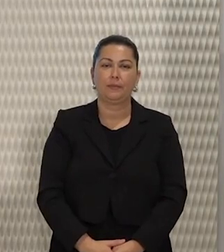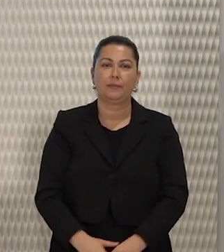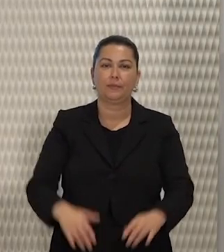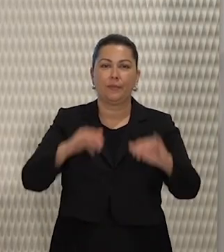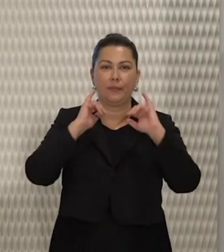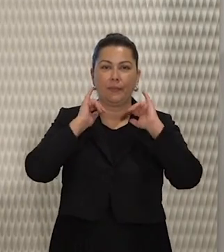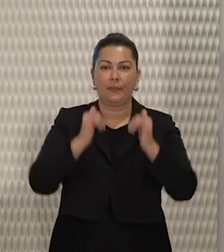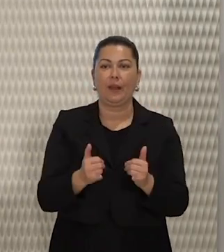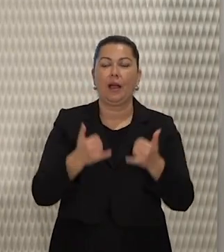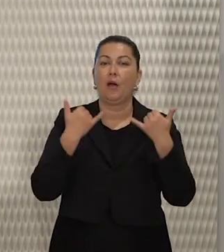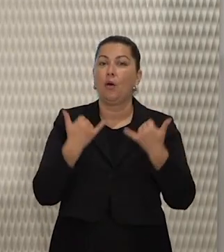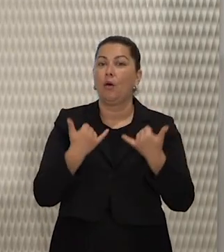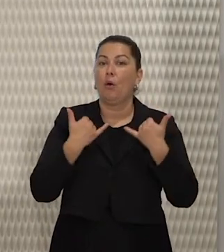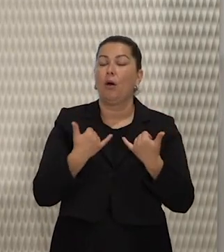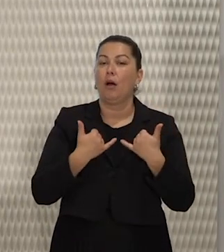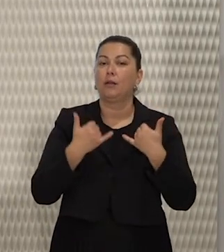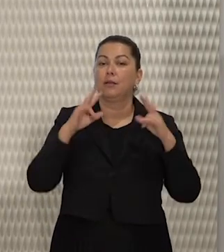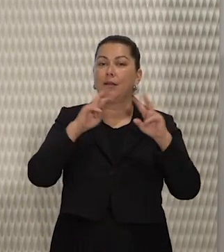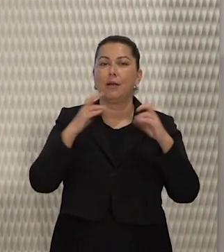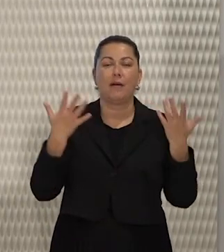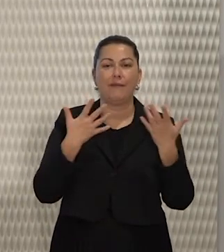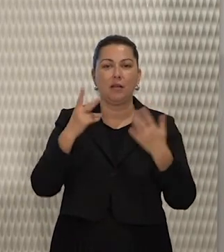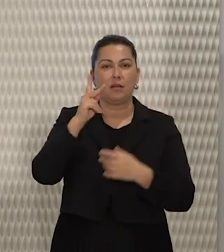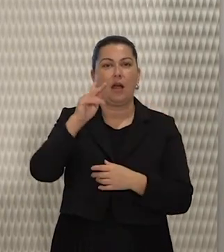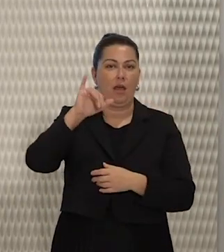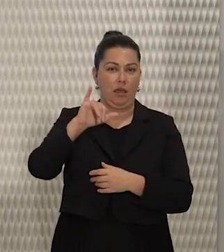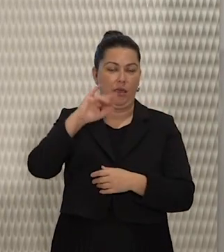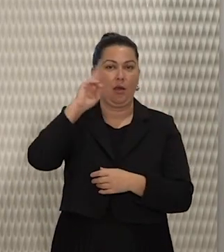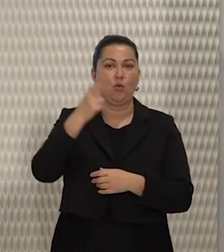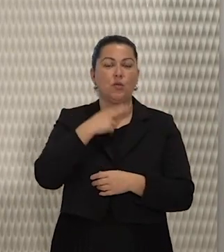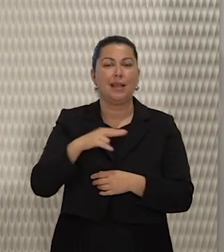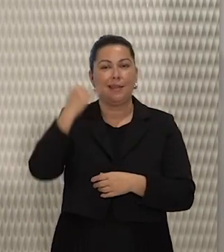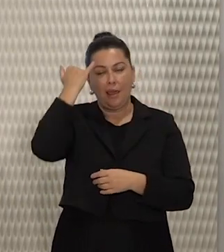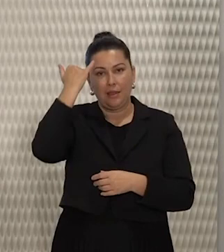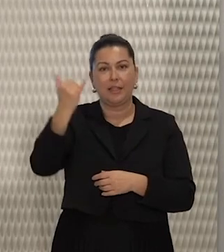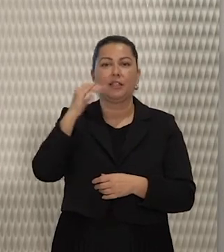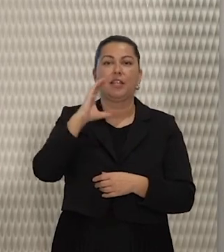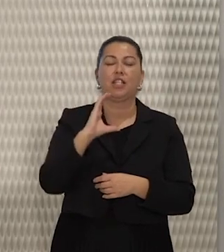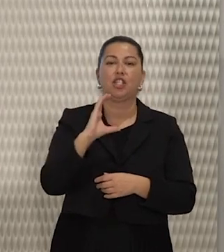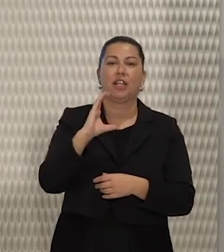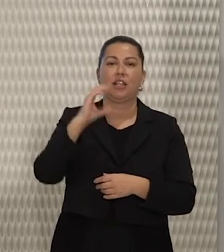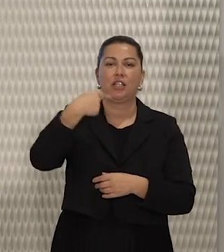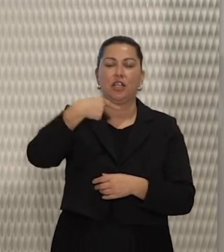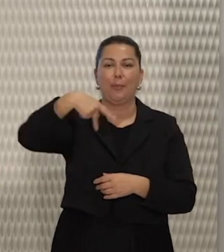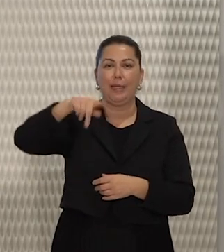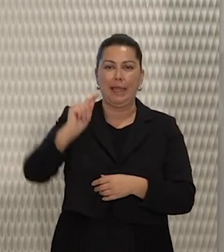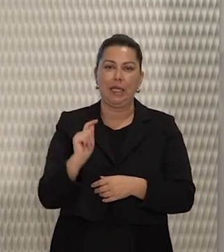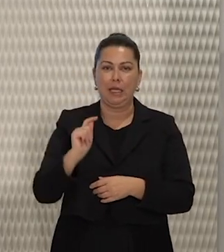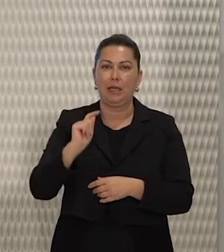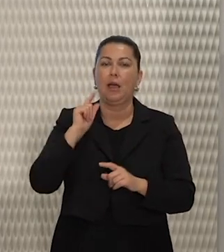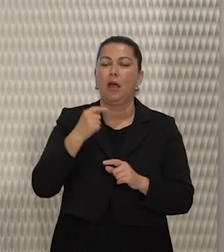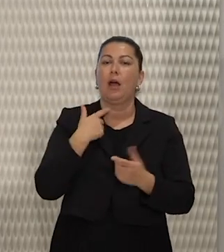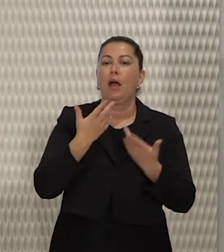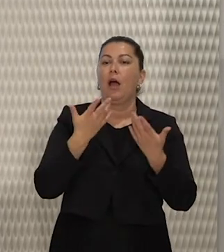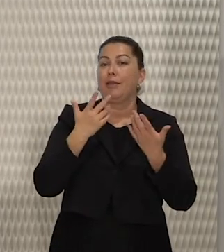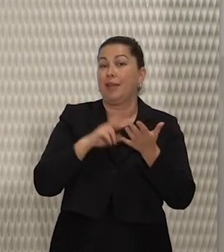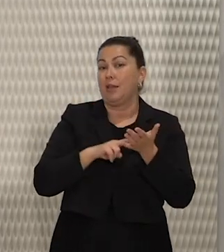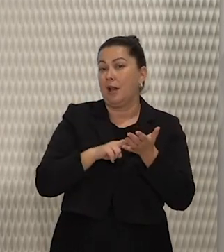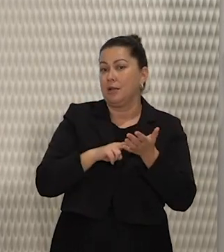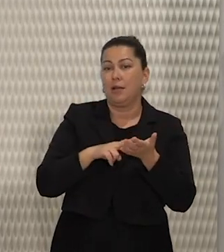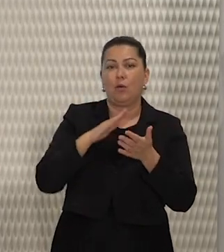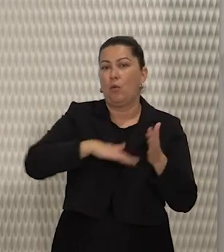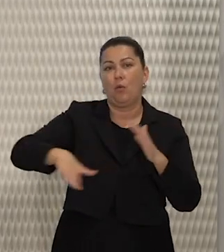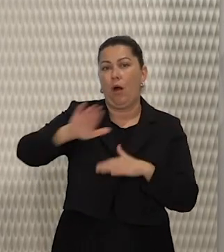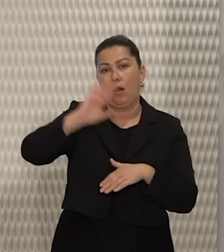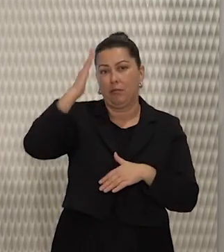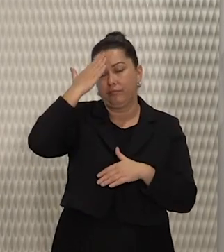Ja, heute ein Kernthema, die künstliche Intelligenz, ChatGPT, Digitalisierung, steht in aller Munde,